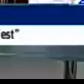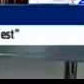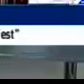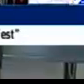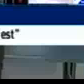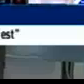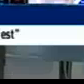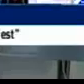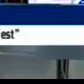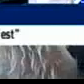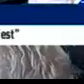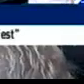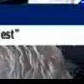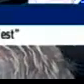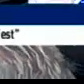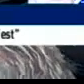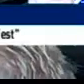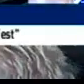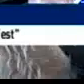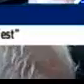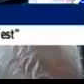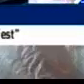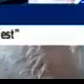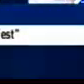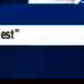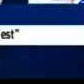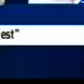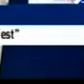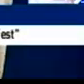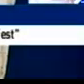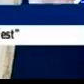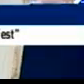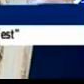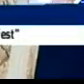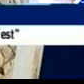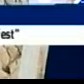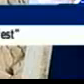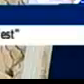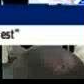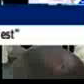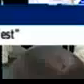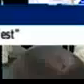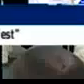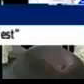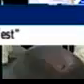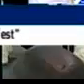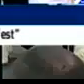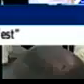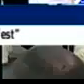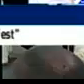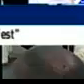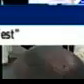și de reducerile care se oferă. Ediția a treia Bookfestului este dedicată centenarului Marii Uniri și este organizată cu